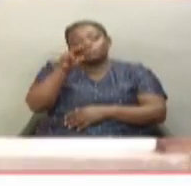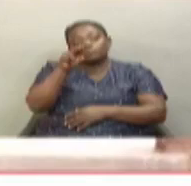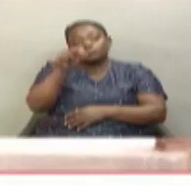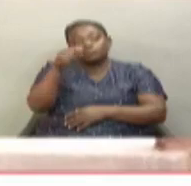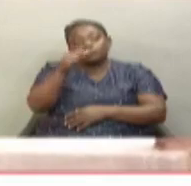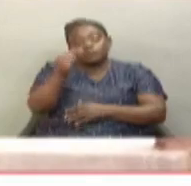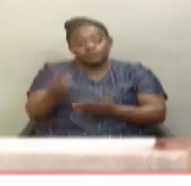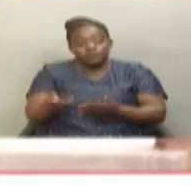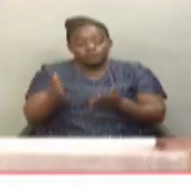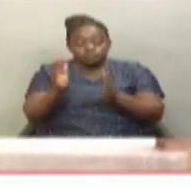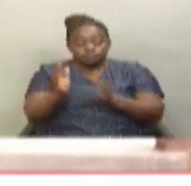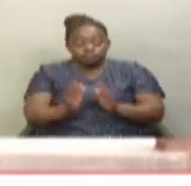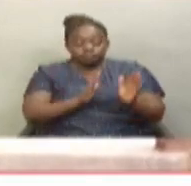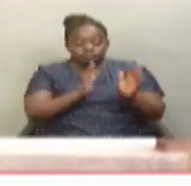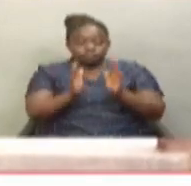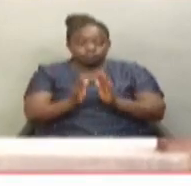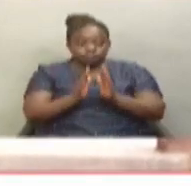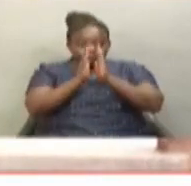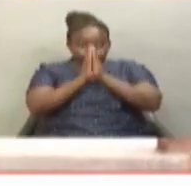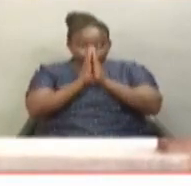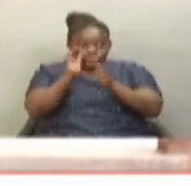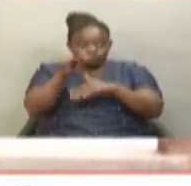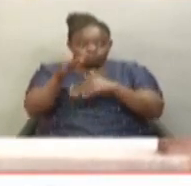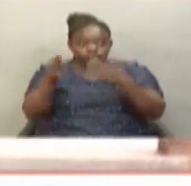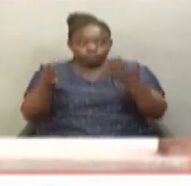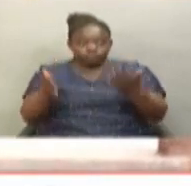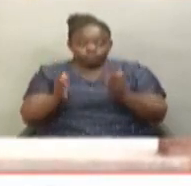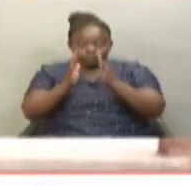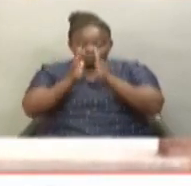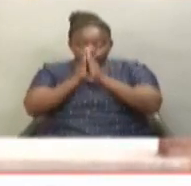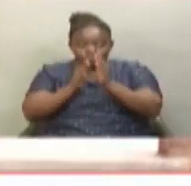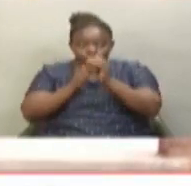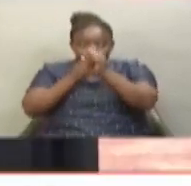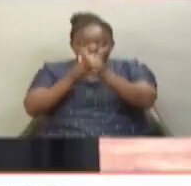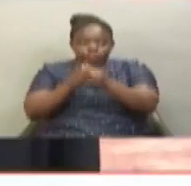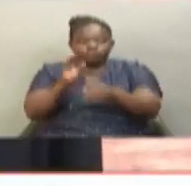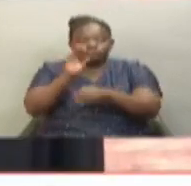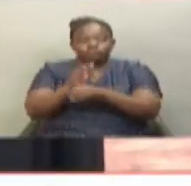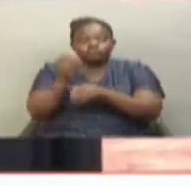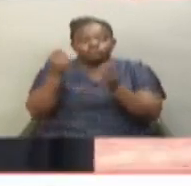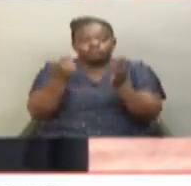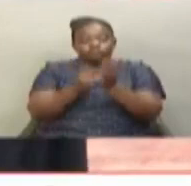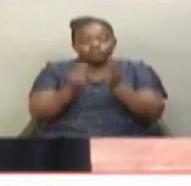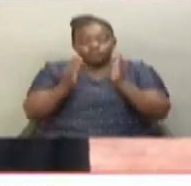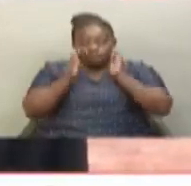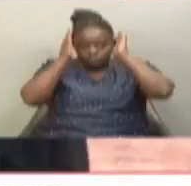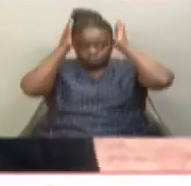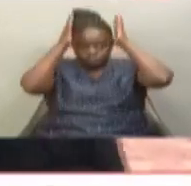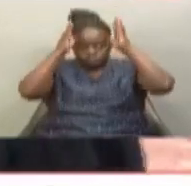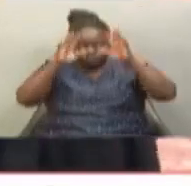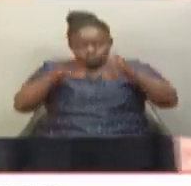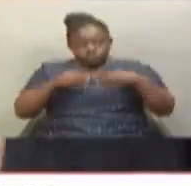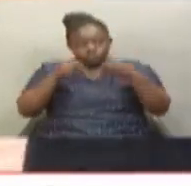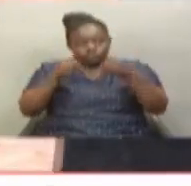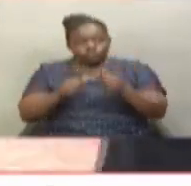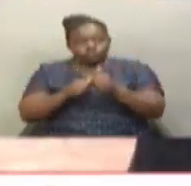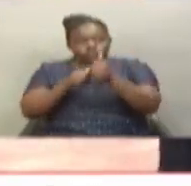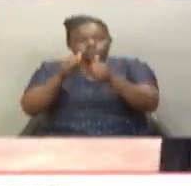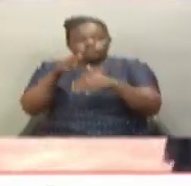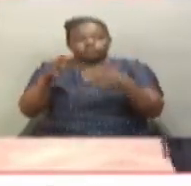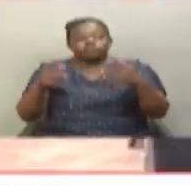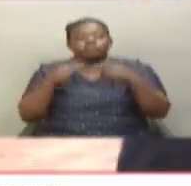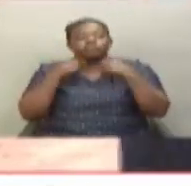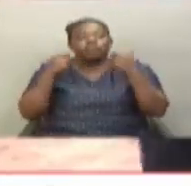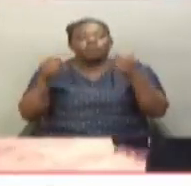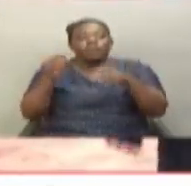kusaba okuteekeddwayo okusinza kulembeddwa omusaabalirizi w'ekkanisa ya Uganda Dr. Steven Samuel Kazimba Mugalu awerekeddwako abalabirizi